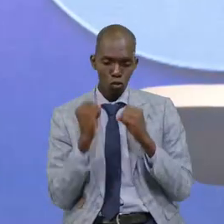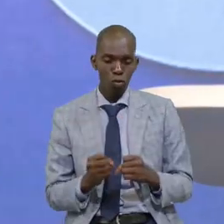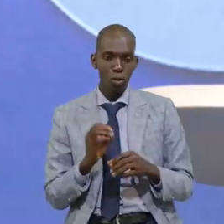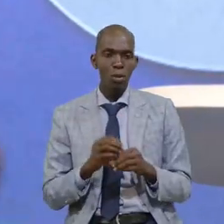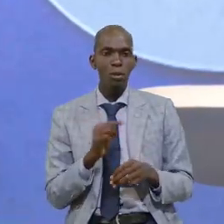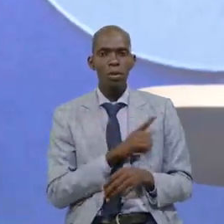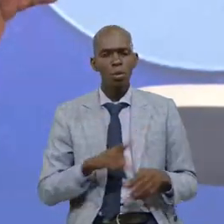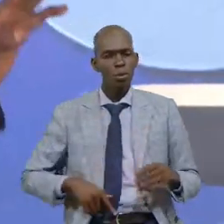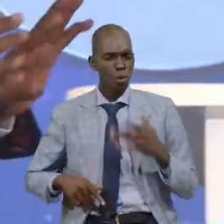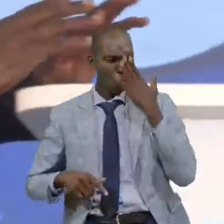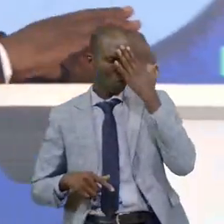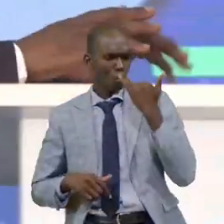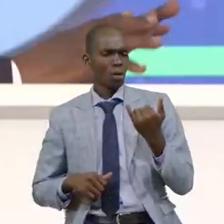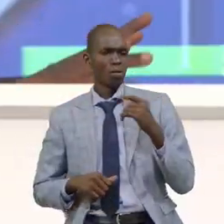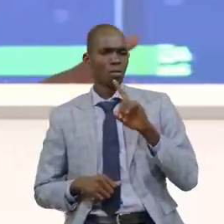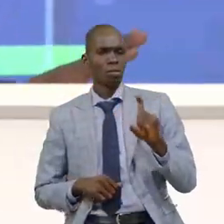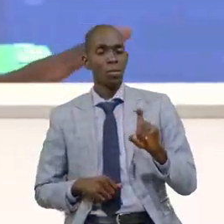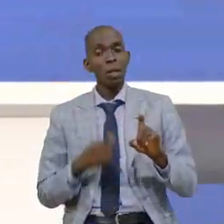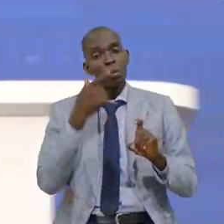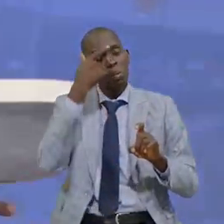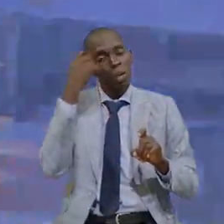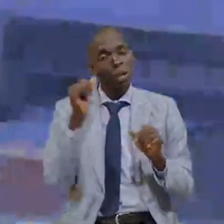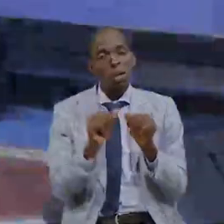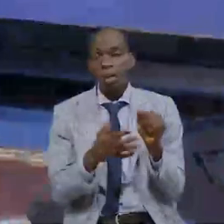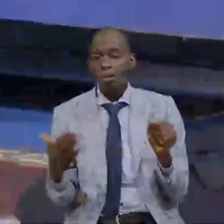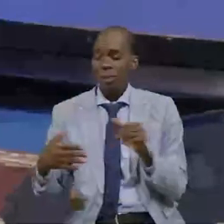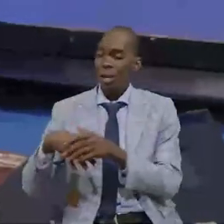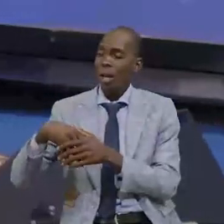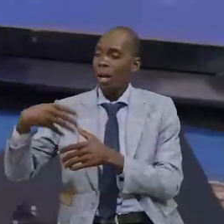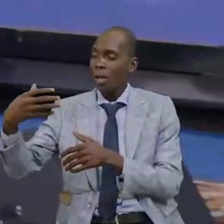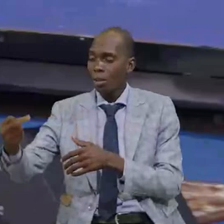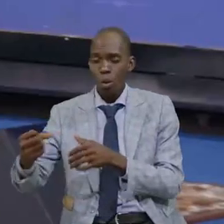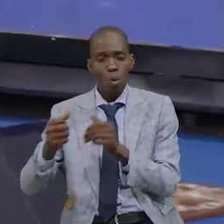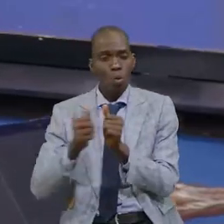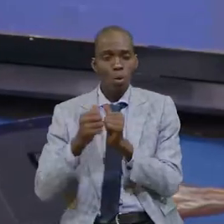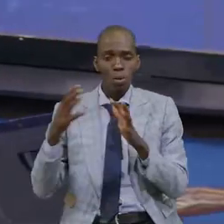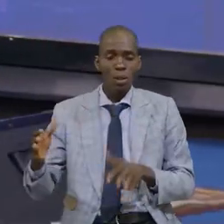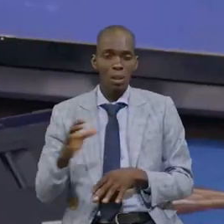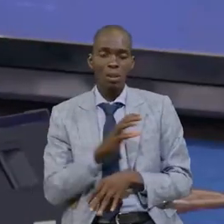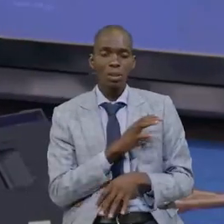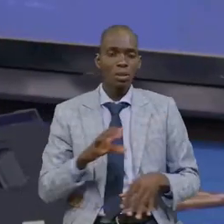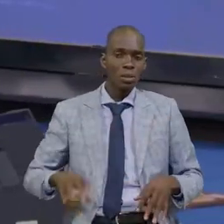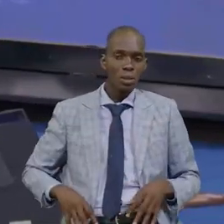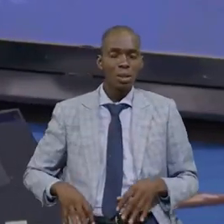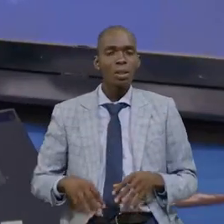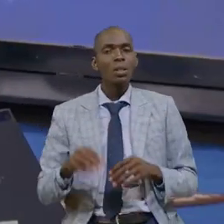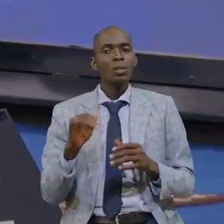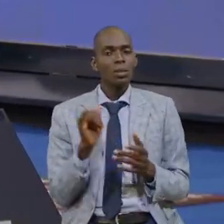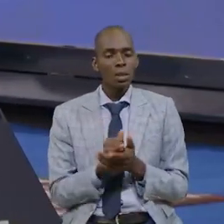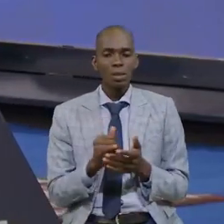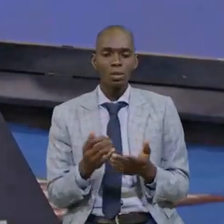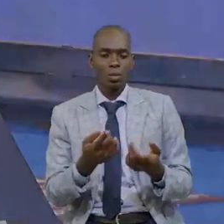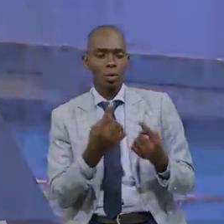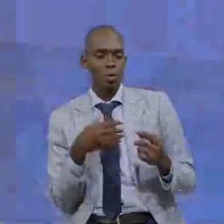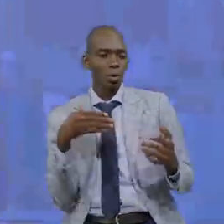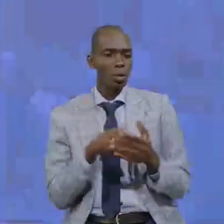Fortifiez-vous dans le Seigneur. Pourquoi? Parce que tout ce qui est hors du Seigneur, qui